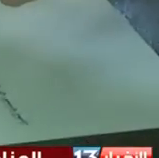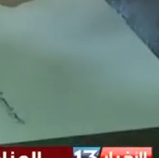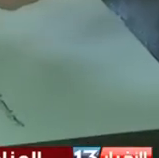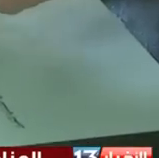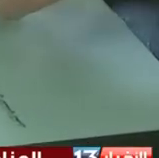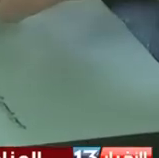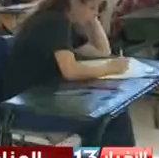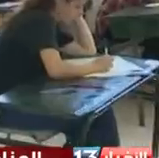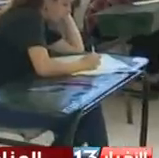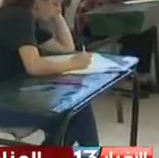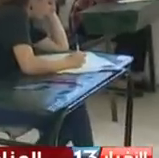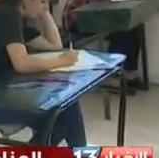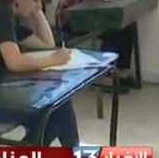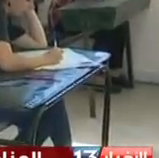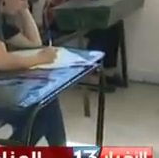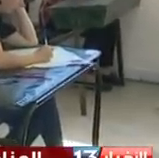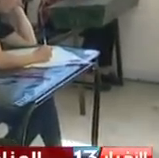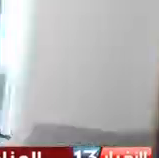الدراسية الحالية.